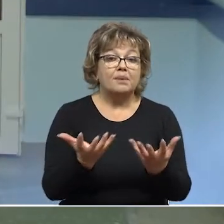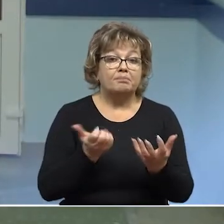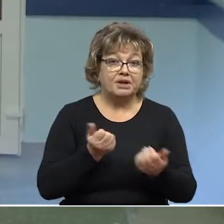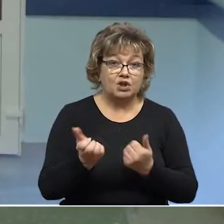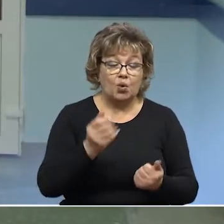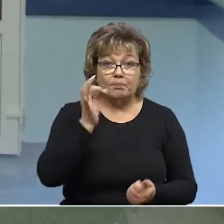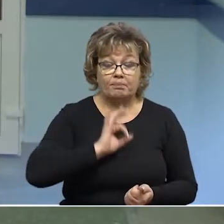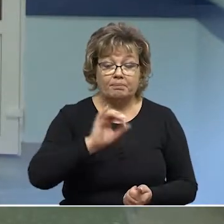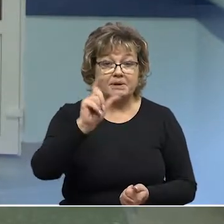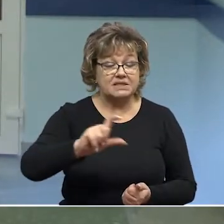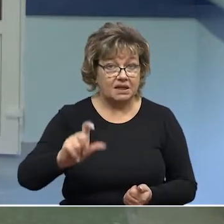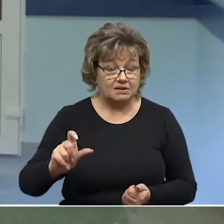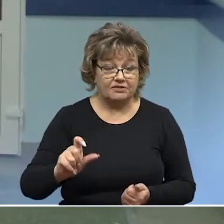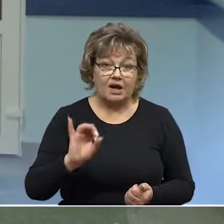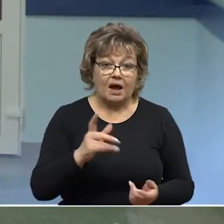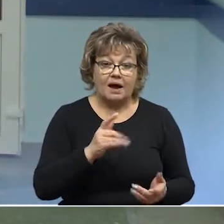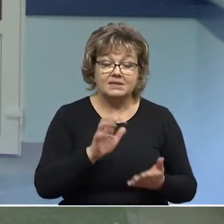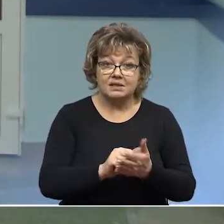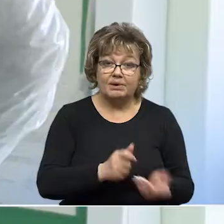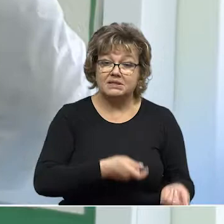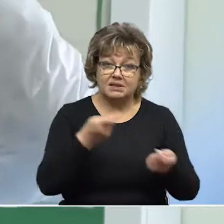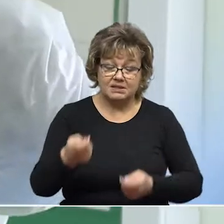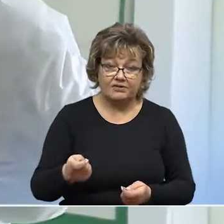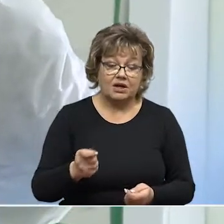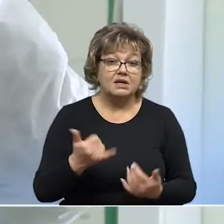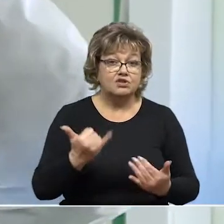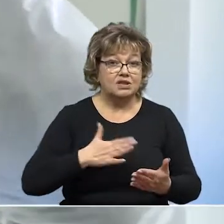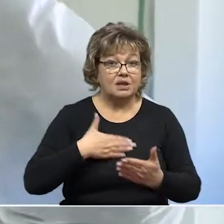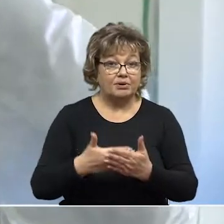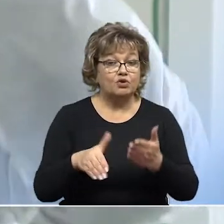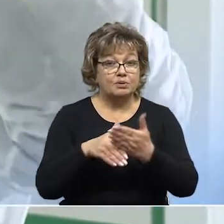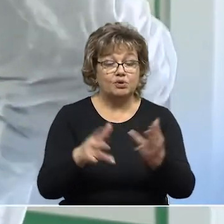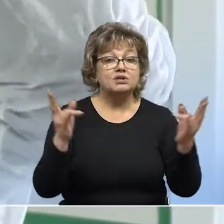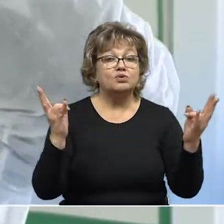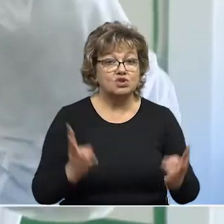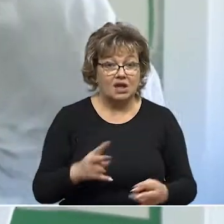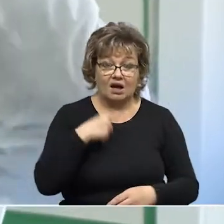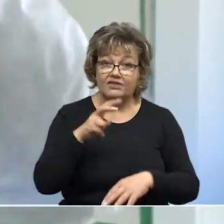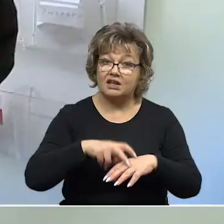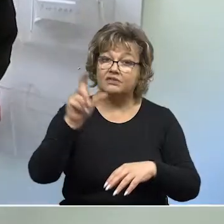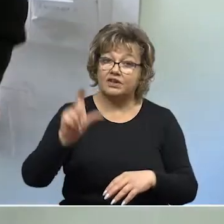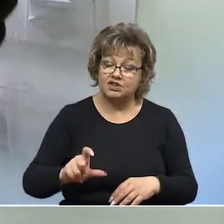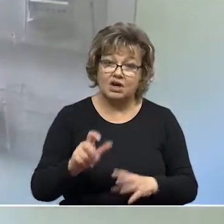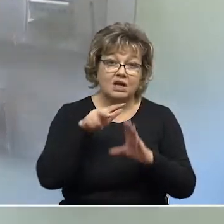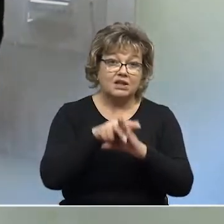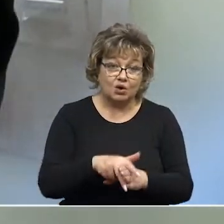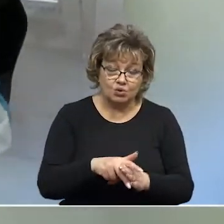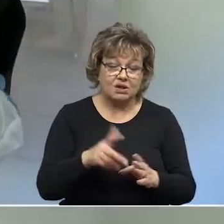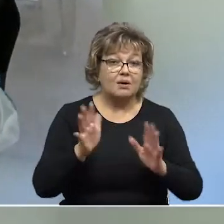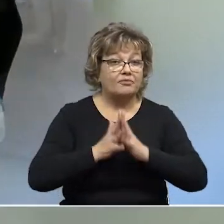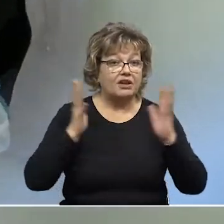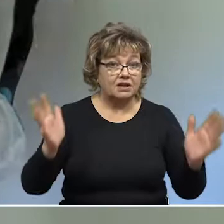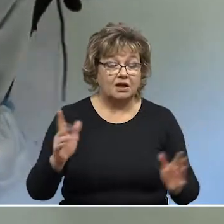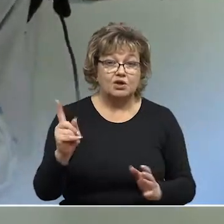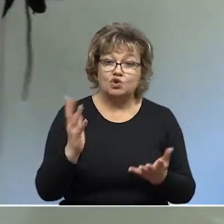приема пациентов, а не заниматься доставкой лекарств. Помощь добровольцев сейчас очень нужна, говорят врачи. Нагрузка на медперсонал и без